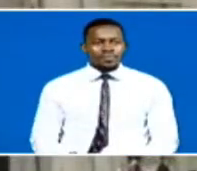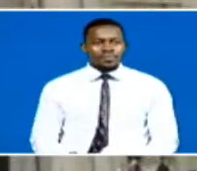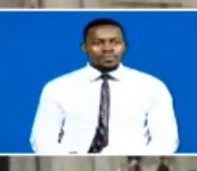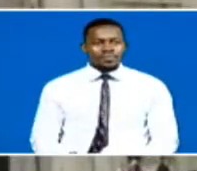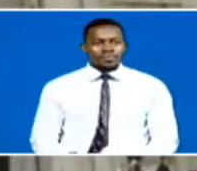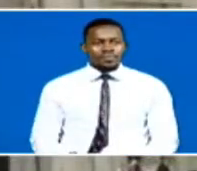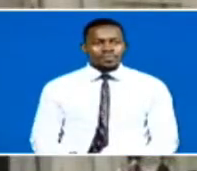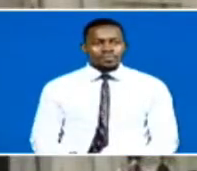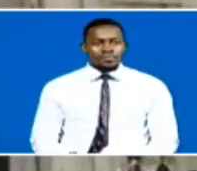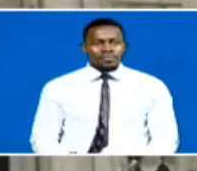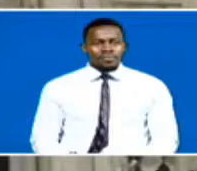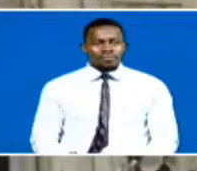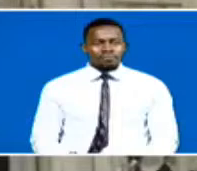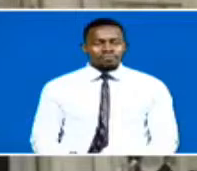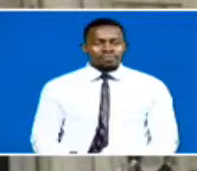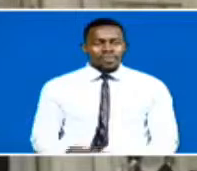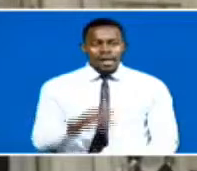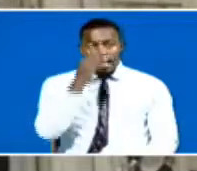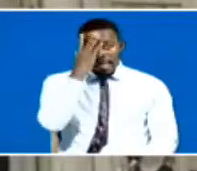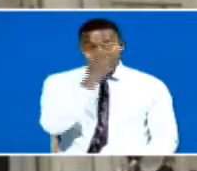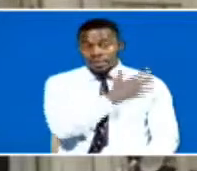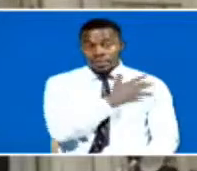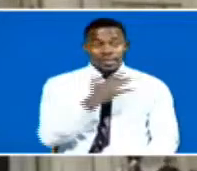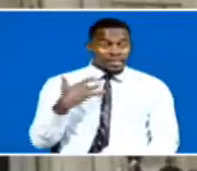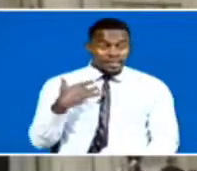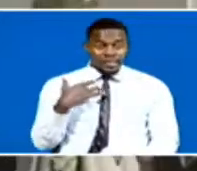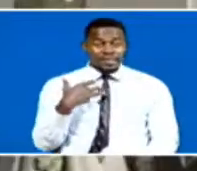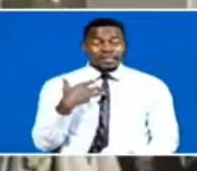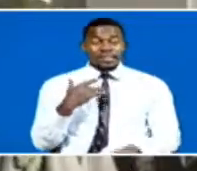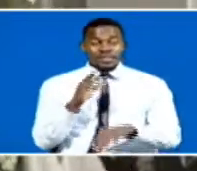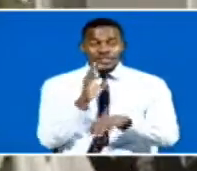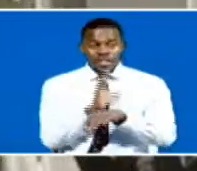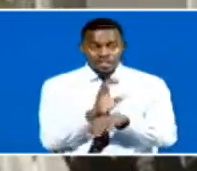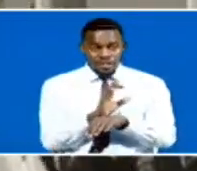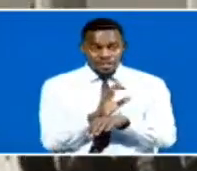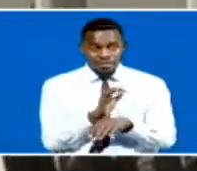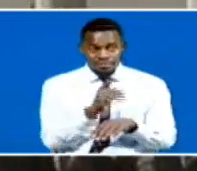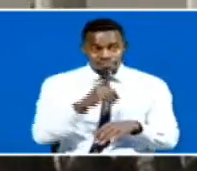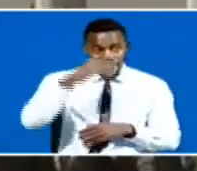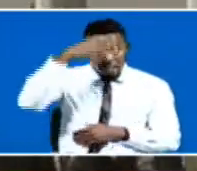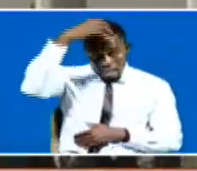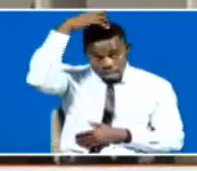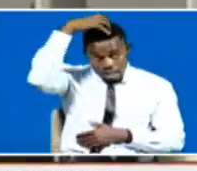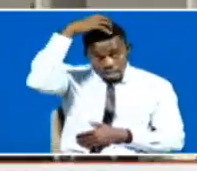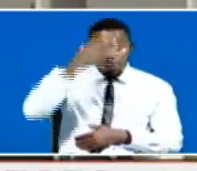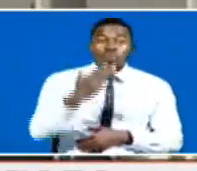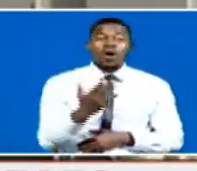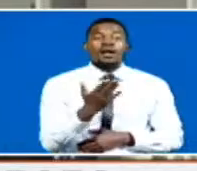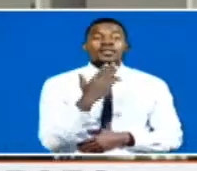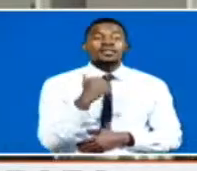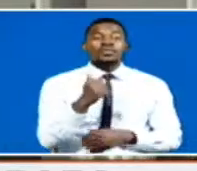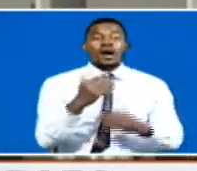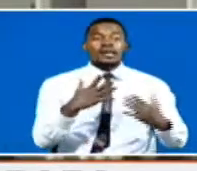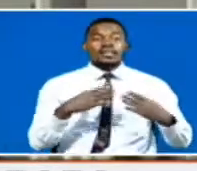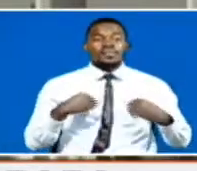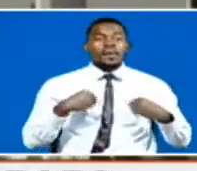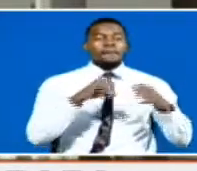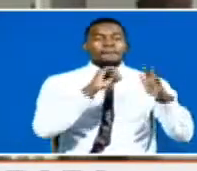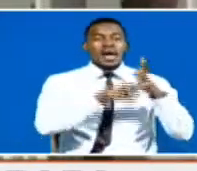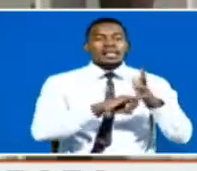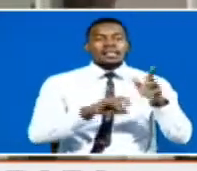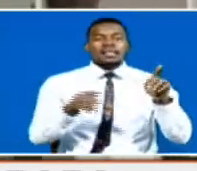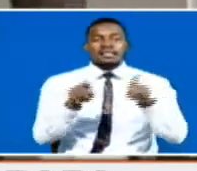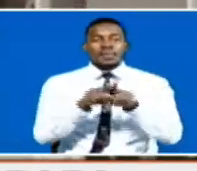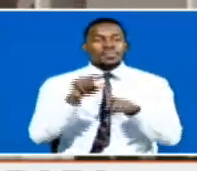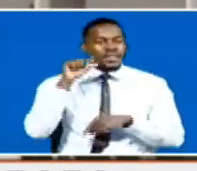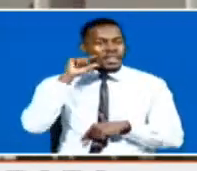Waraka wa kiongozi wa kanisa Katoliki Papa Francis kwa mapadri kubariki wapenzi wa jinsia moja unaendelea kupingwa vikali